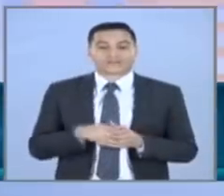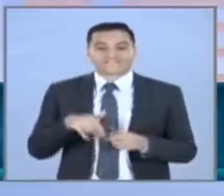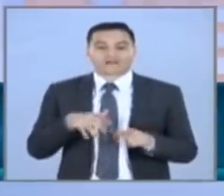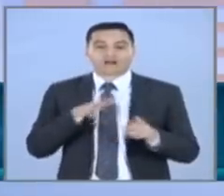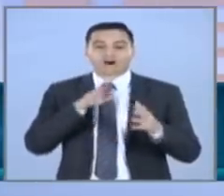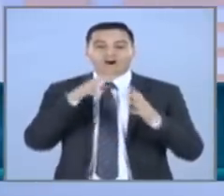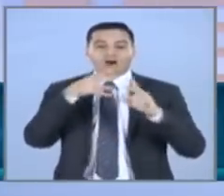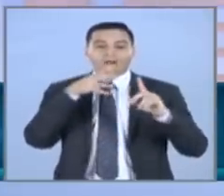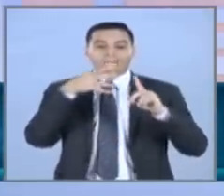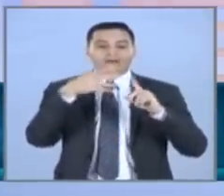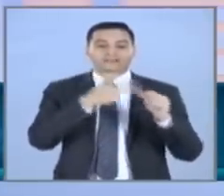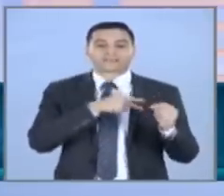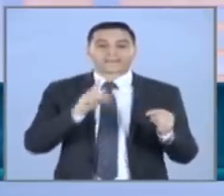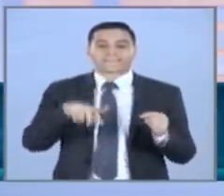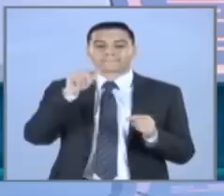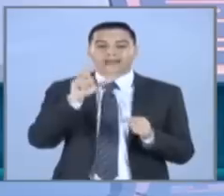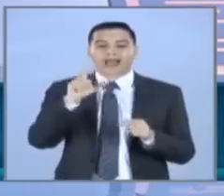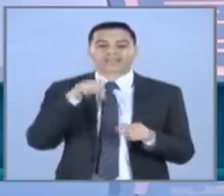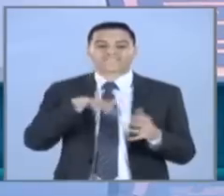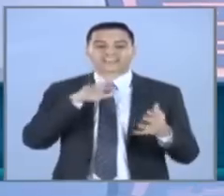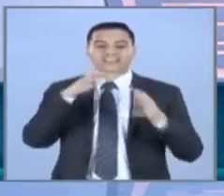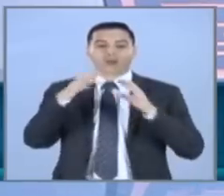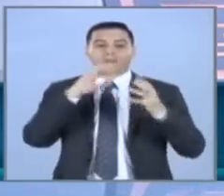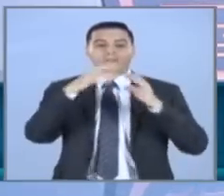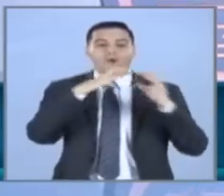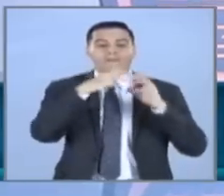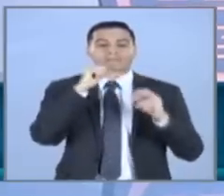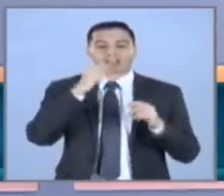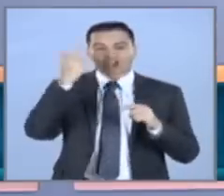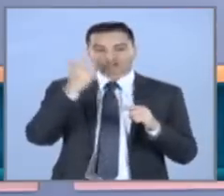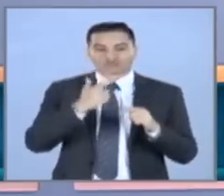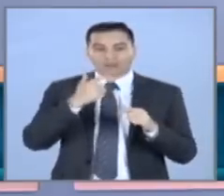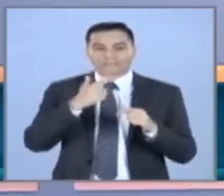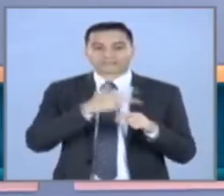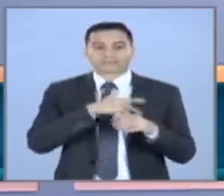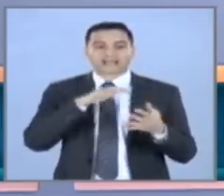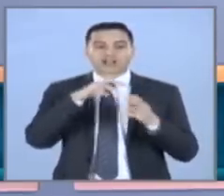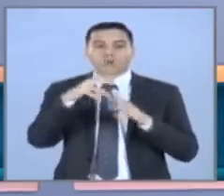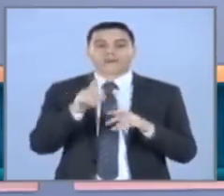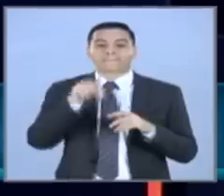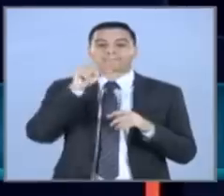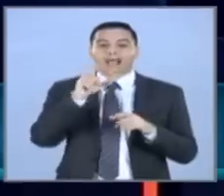يتبع قمر بان أحد كواكب المجموعة الشمسية، فما هو؟